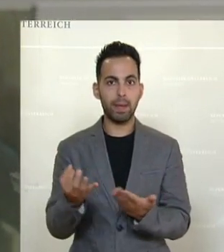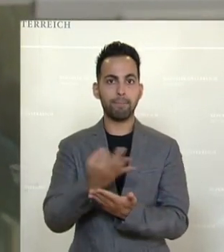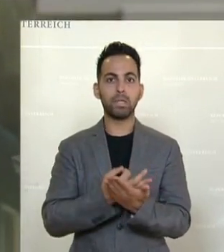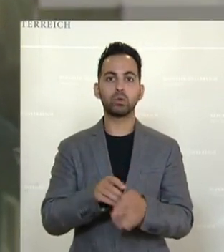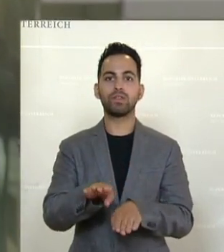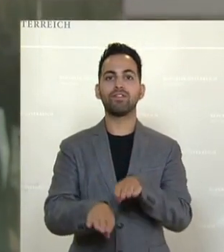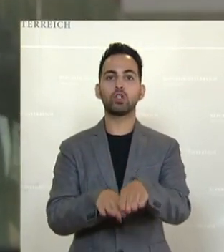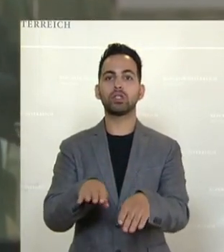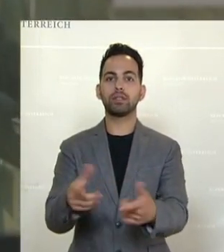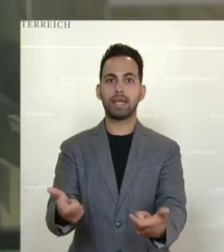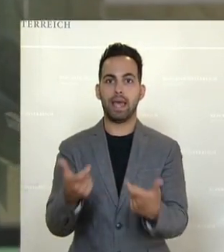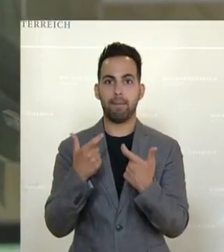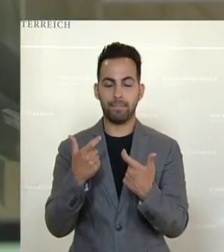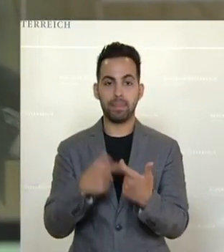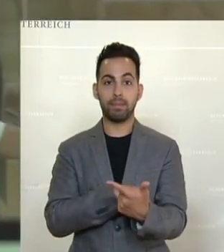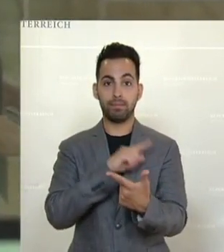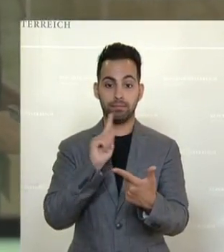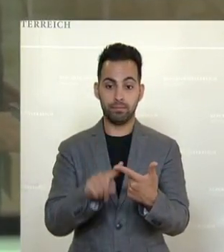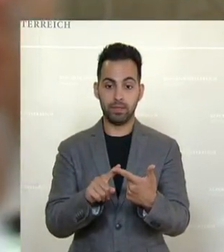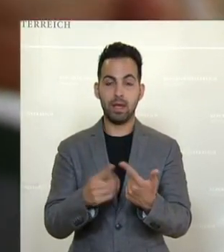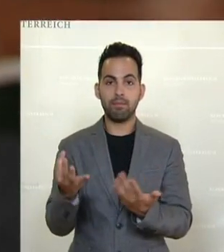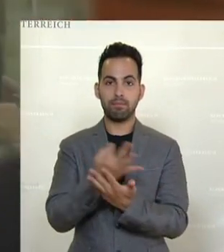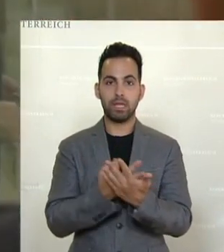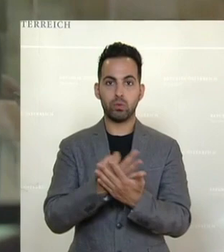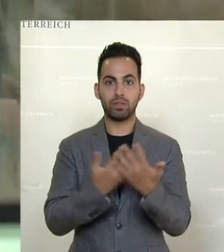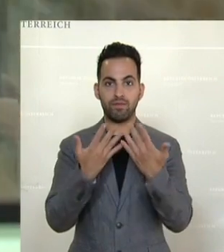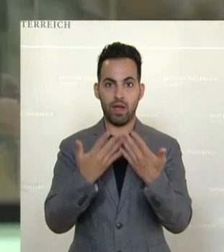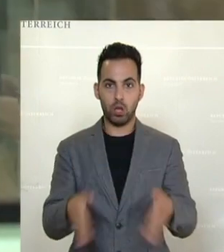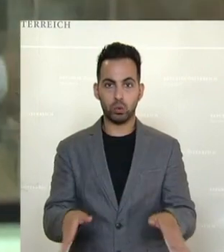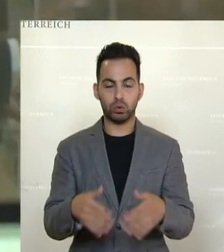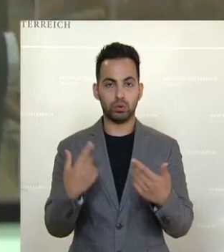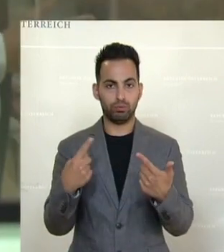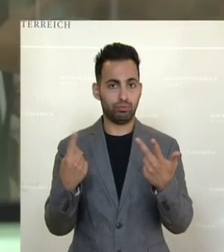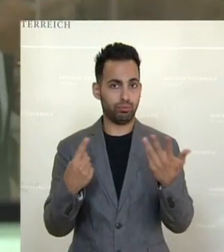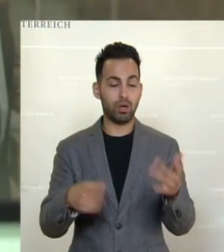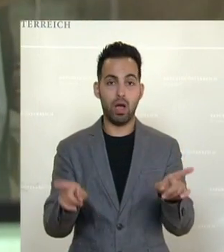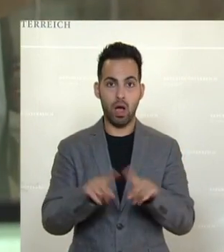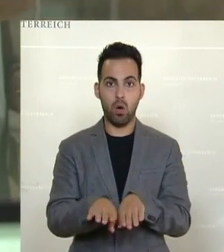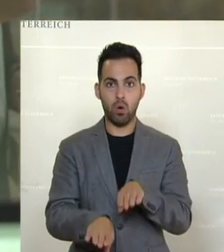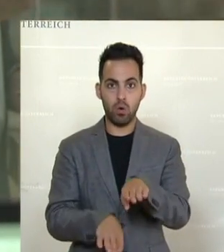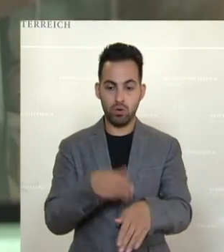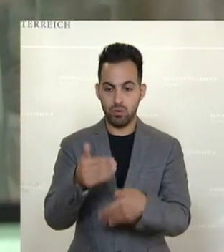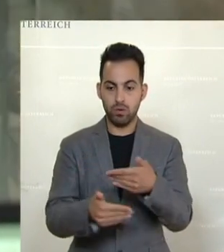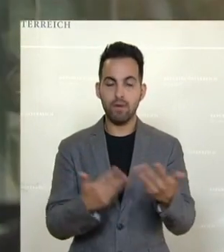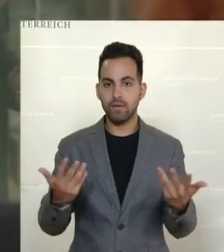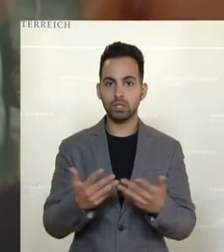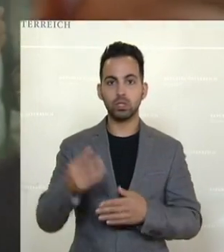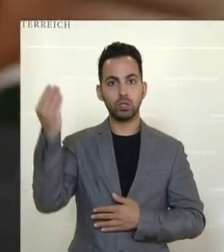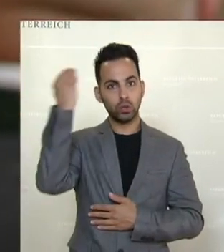Bildungsfortschritt gehemmt wurden. Es hat dazu geführt, dass Bildungsverluste eingetreten sind. Es hat dazu geführt, dass Schüler